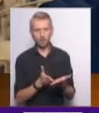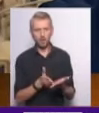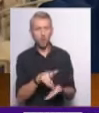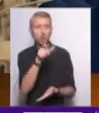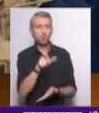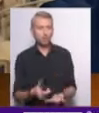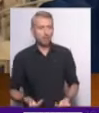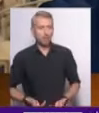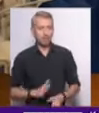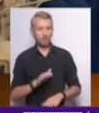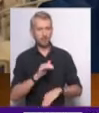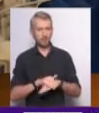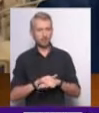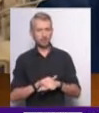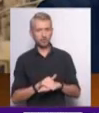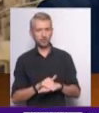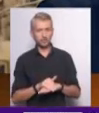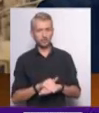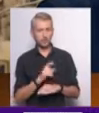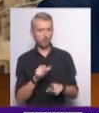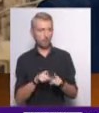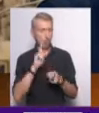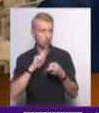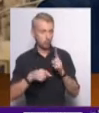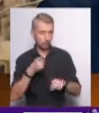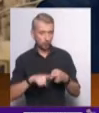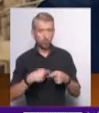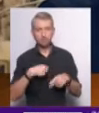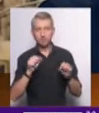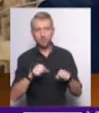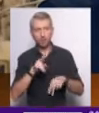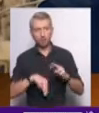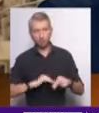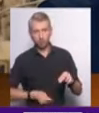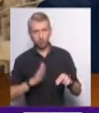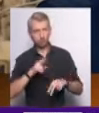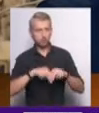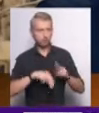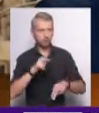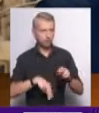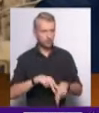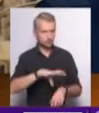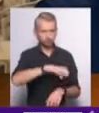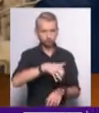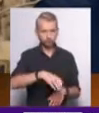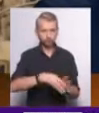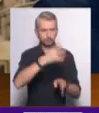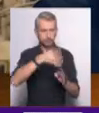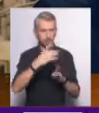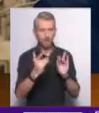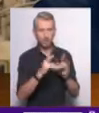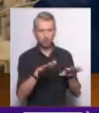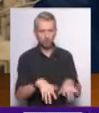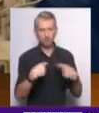живе фактично. За такою логікою ми можемо тоді, забудовник буде будувати кластери, ліжкомісця і